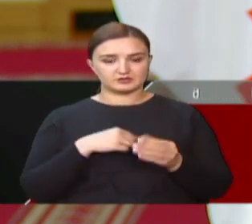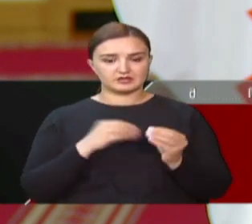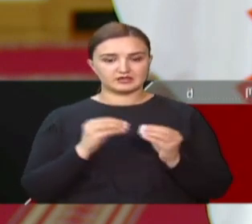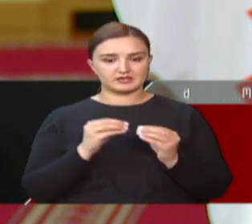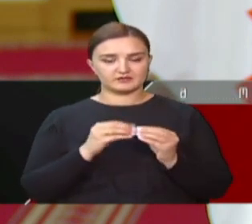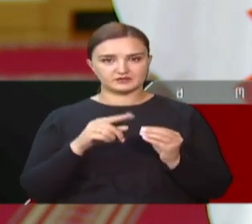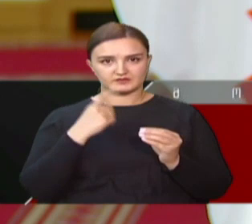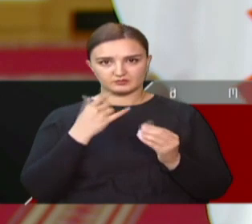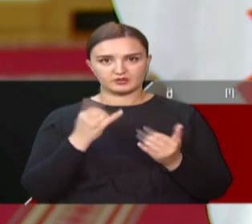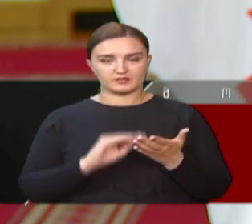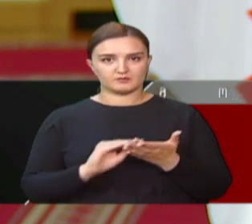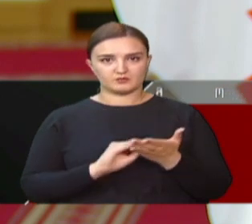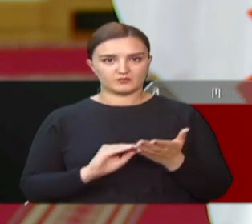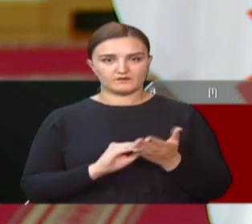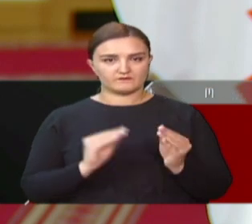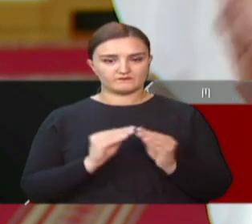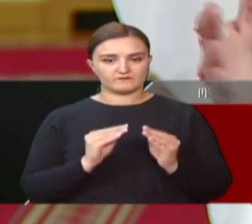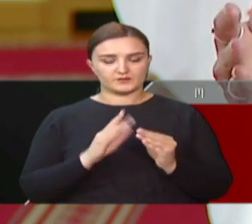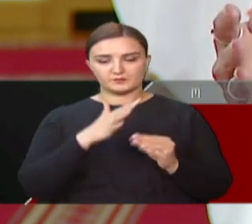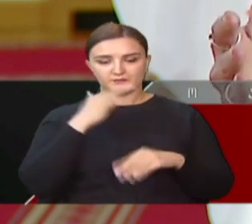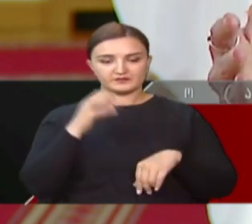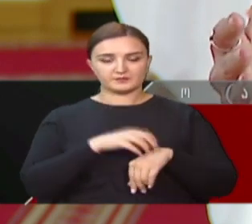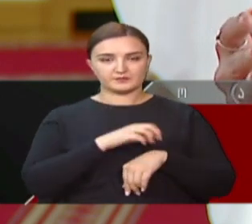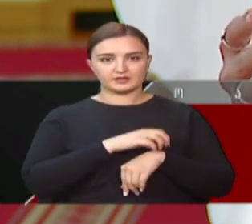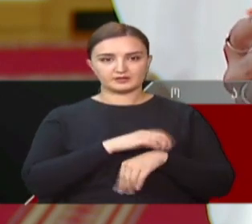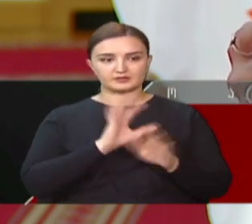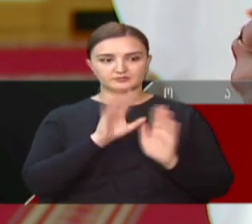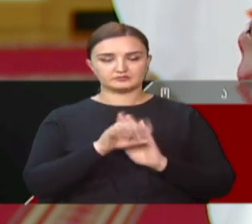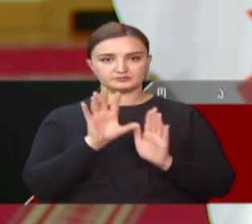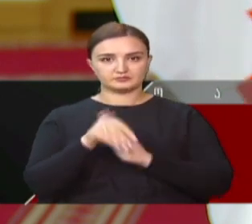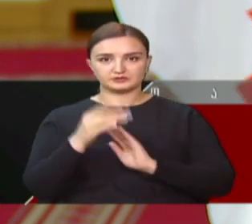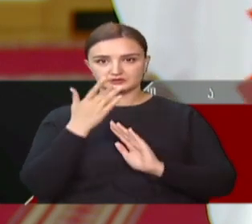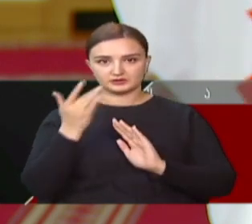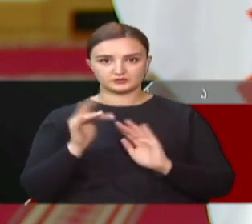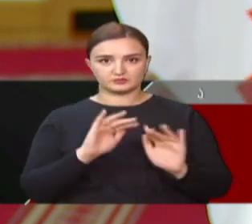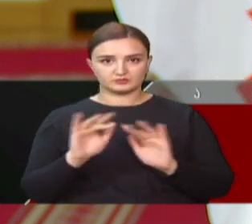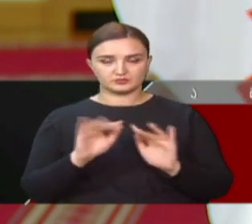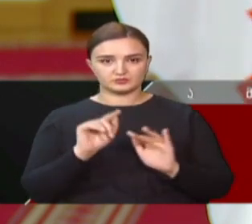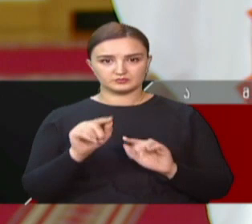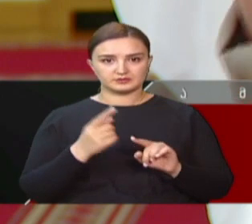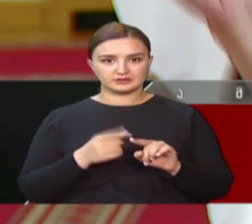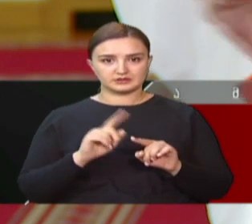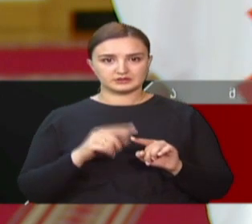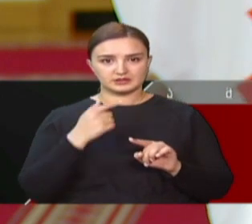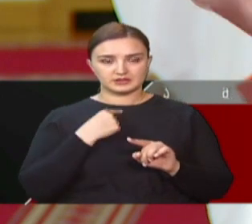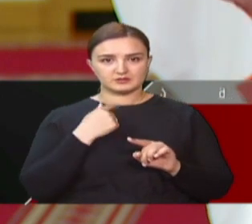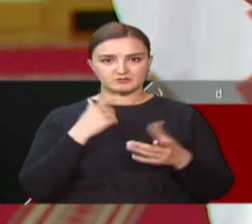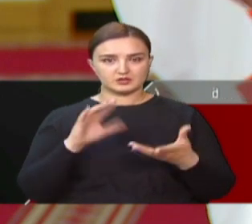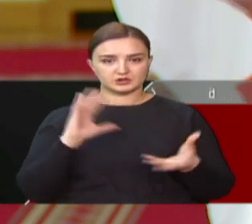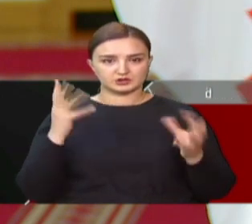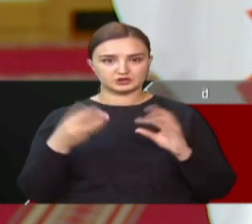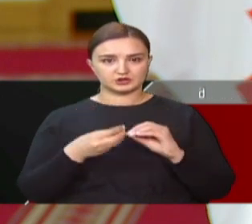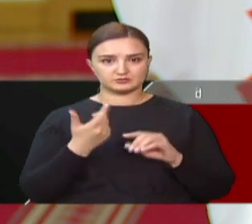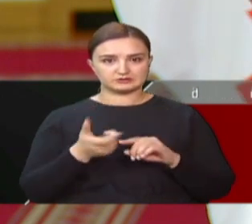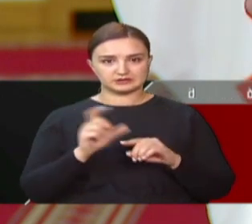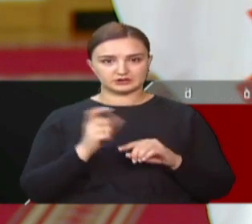ვამბობდი და ეხლაც იგივეს ვიმეორებ, რომ რაც არ უნდა ბევრი პარტია მიუერთდეს ნაციონალურ მოძრაობას, ეს ხმების ჯამს